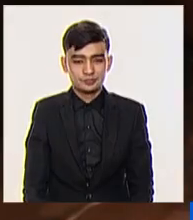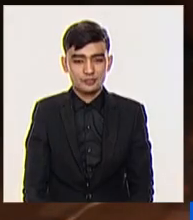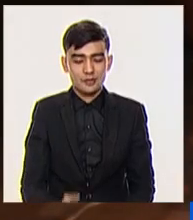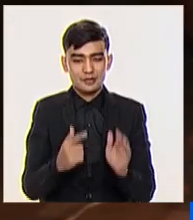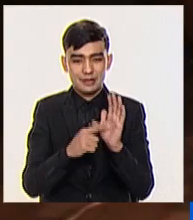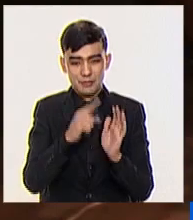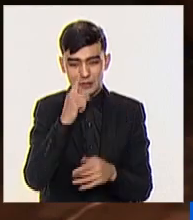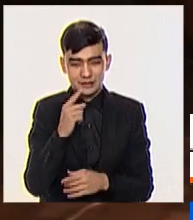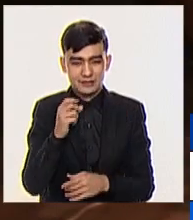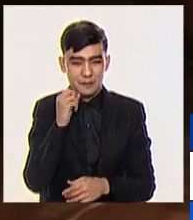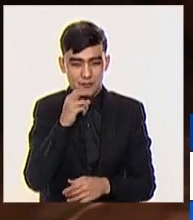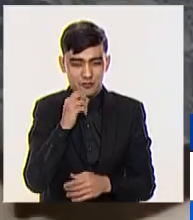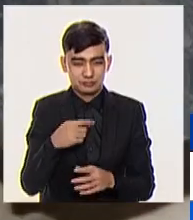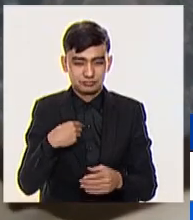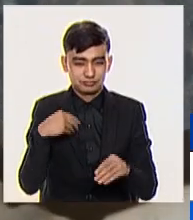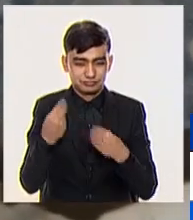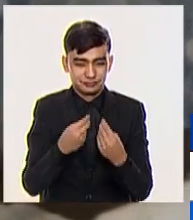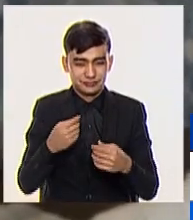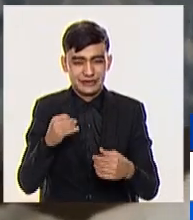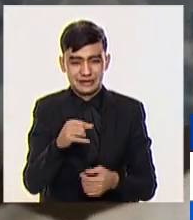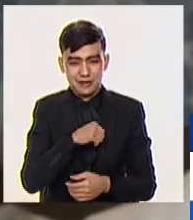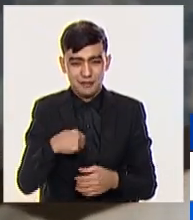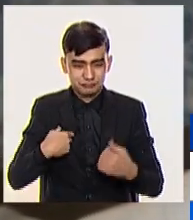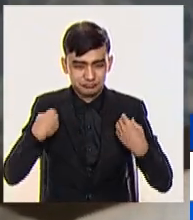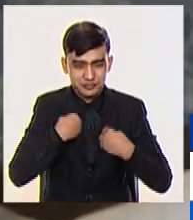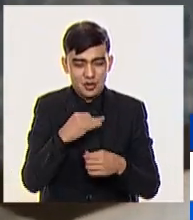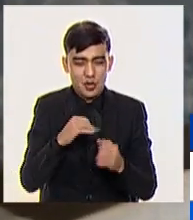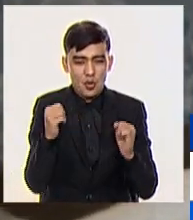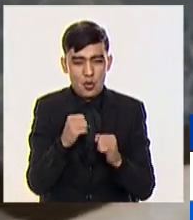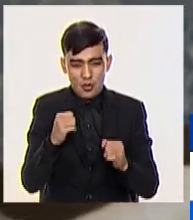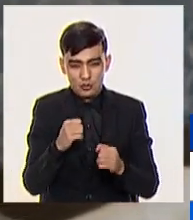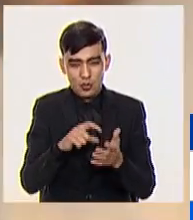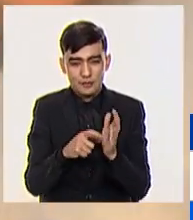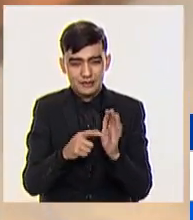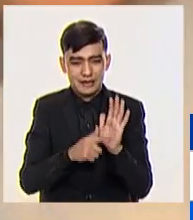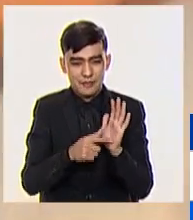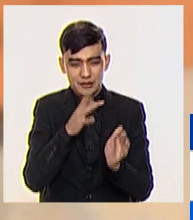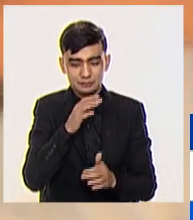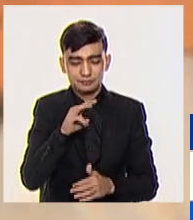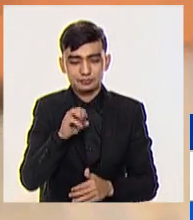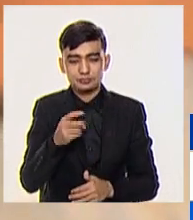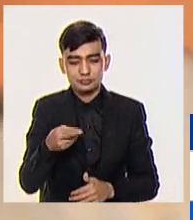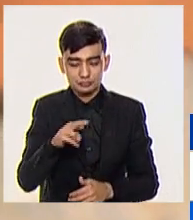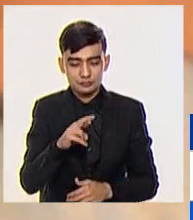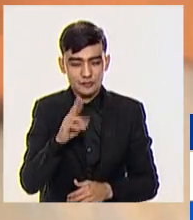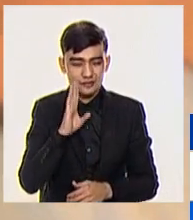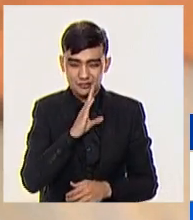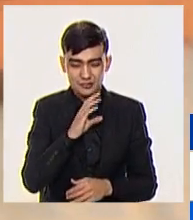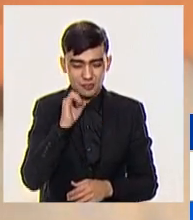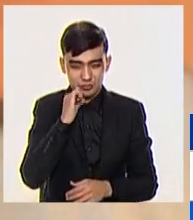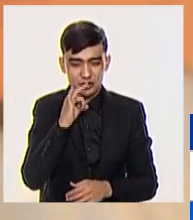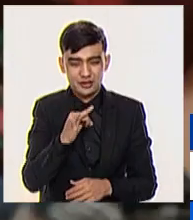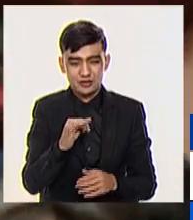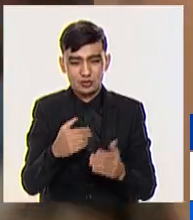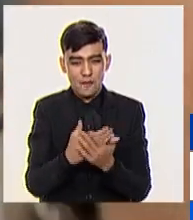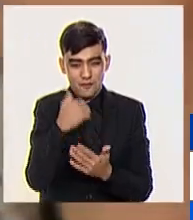айлық немересін көрпеге орап, өзі де қабат-қабат киініп, суық бөлмеде әлдейін айтып отырған 70 жастағы Мария Қызырбек қызы. Жаңа жылға